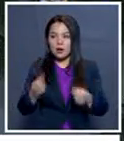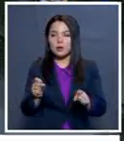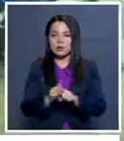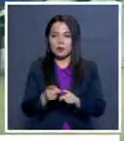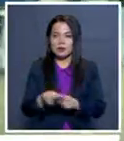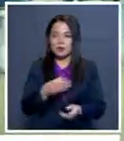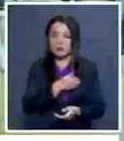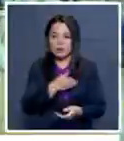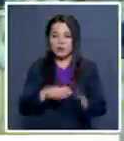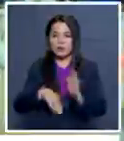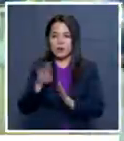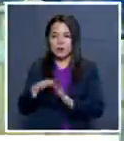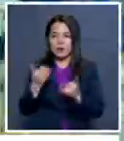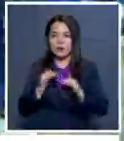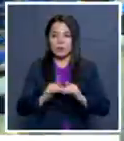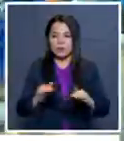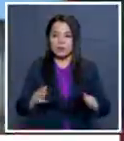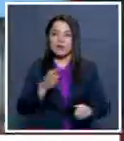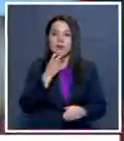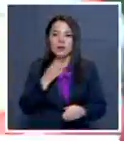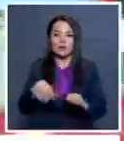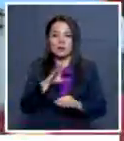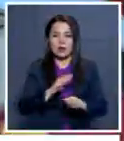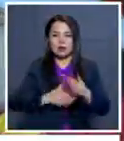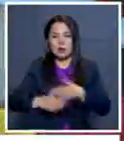қалаймын. Үлкеннің мұңын қуантқанша баланың бірін қуант.